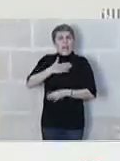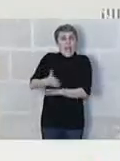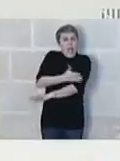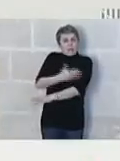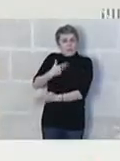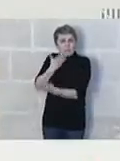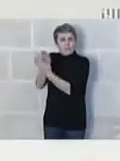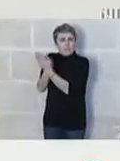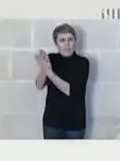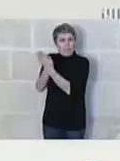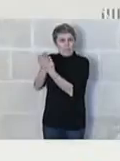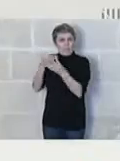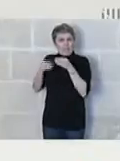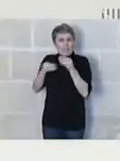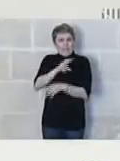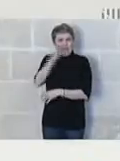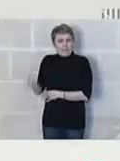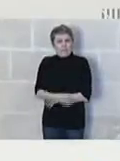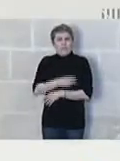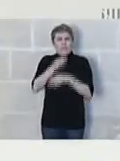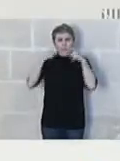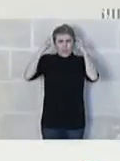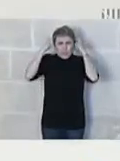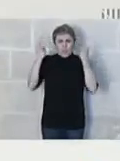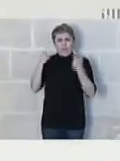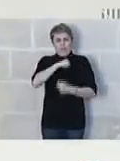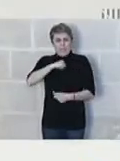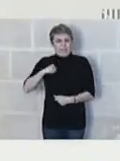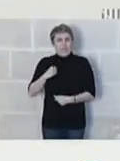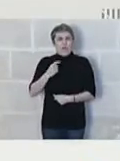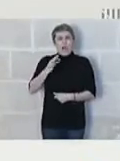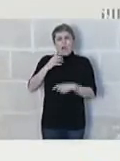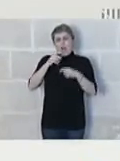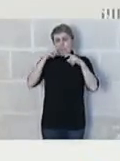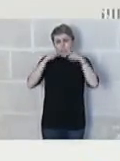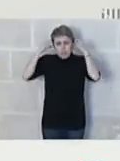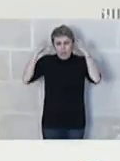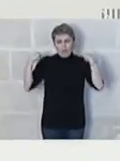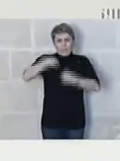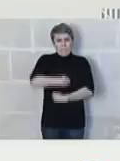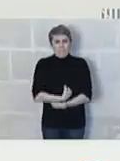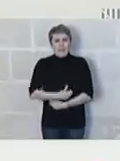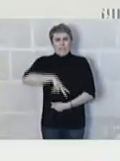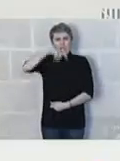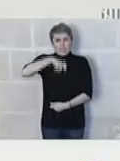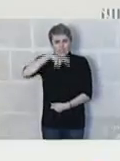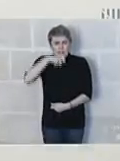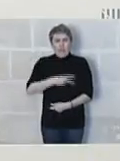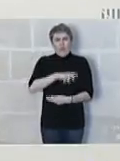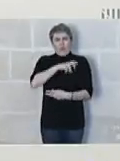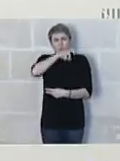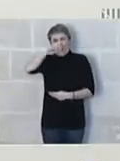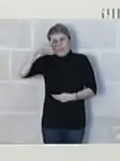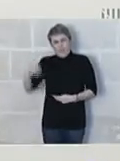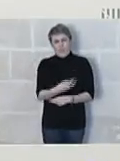sèrie de material necessari, des dels equips de protecció individual, des de mascaretes, des de ses bates, des de respiradors, des dels tests